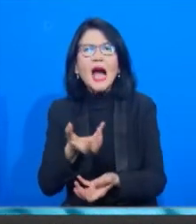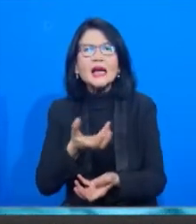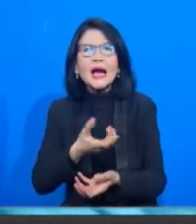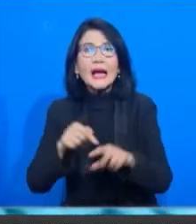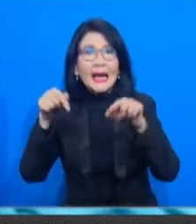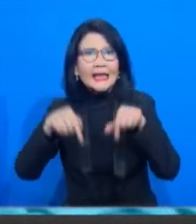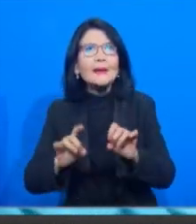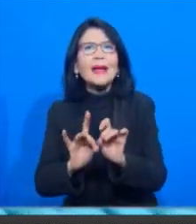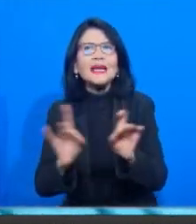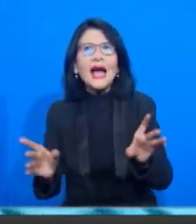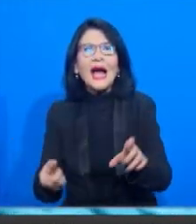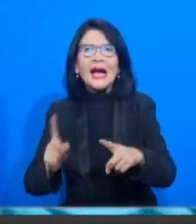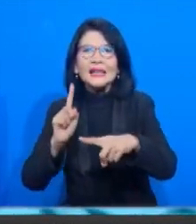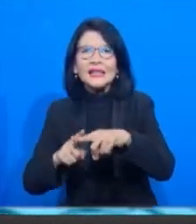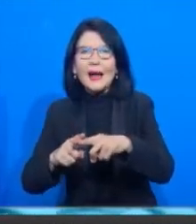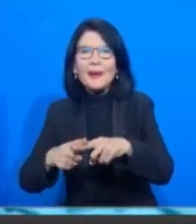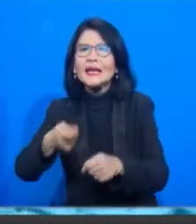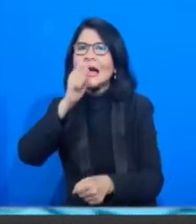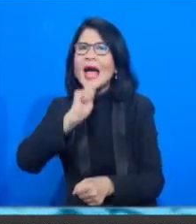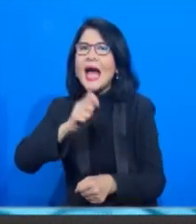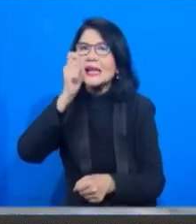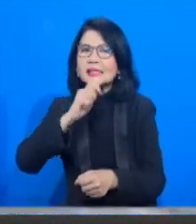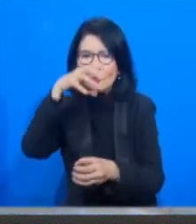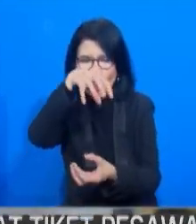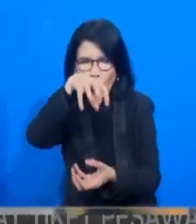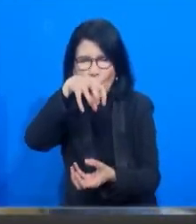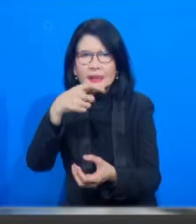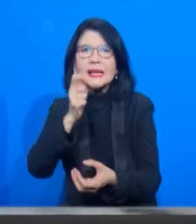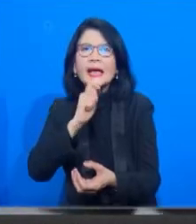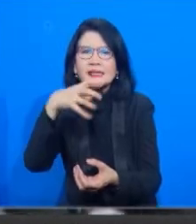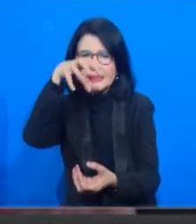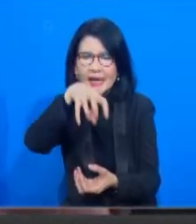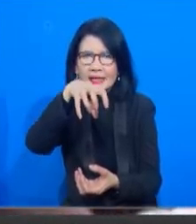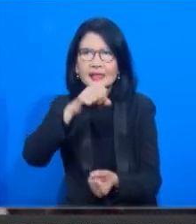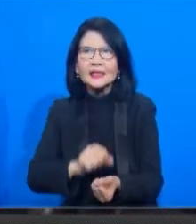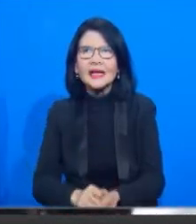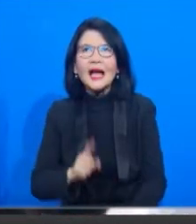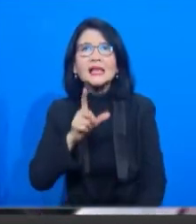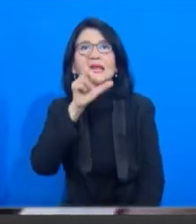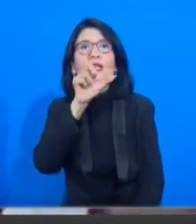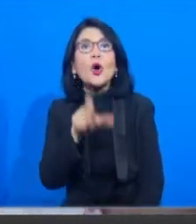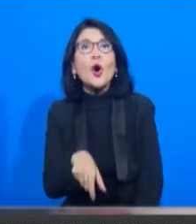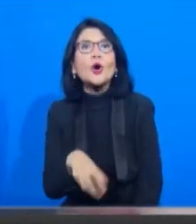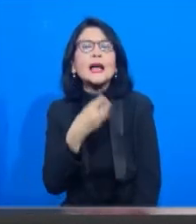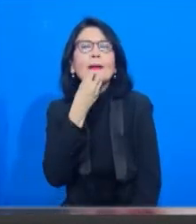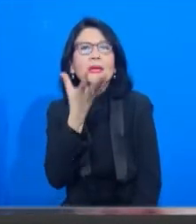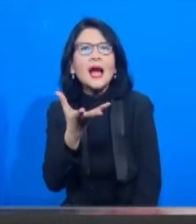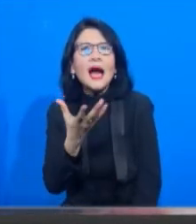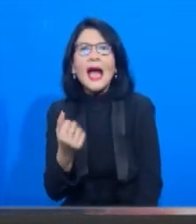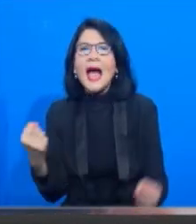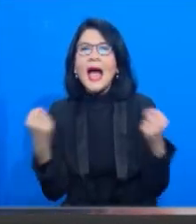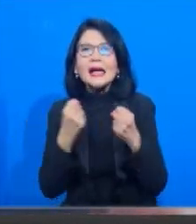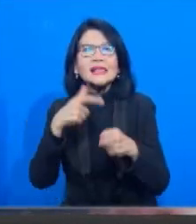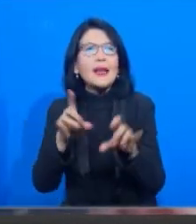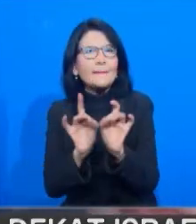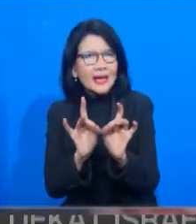ini berbeda karena ditambahkan dengan es krim aneka rasa di bagian atasnya. Salah seorang warga yang juga pembeli mengatakan es teler ini